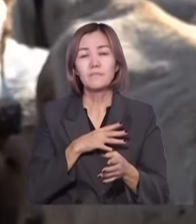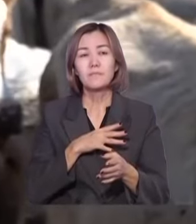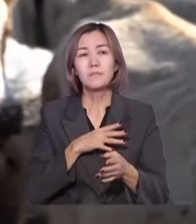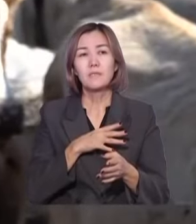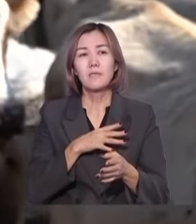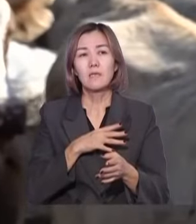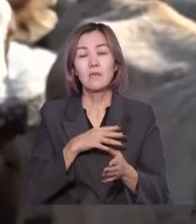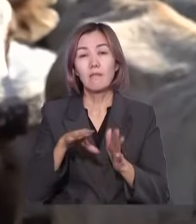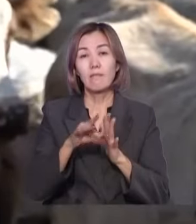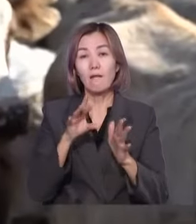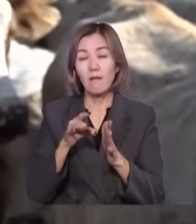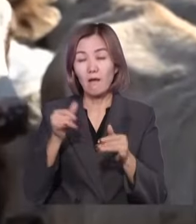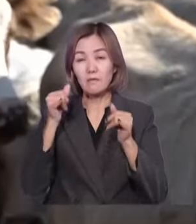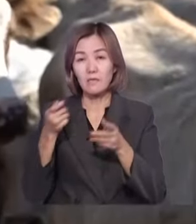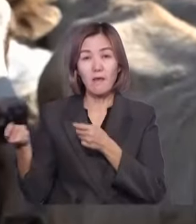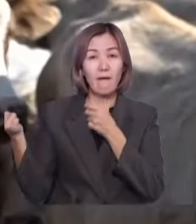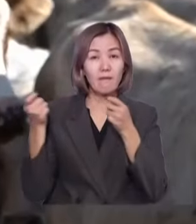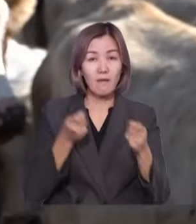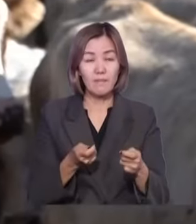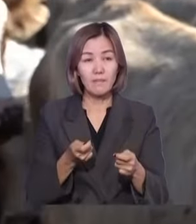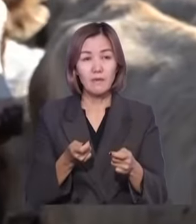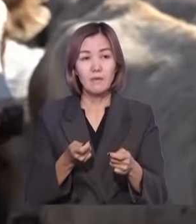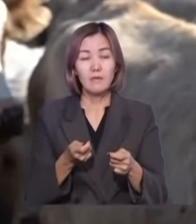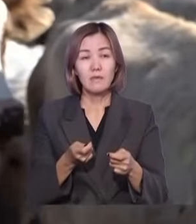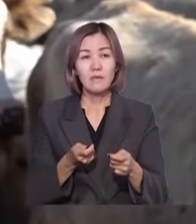әулиекөлский породаны таңдаған ғой. Содан бастап жағы